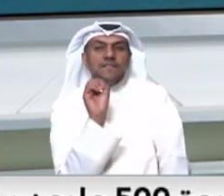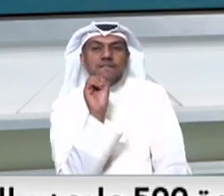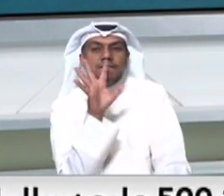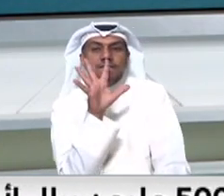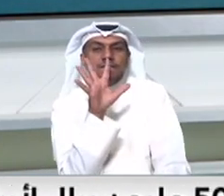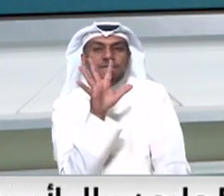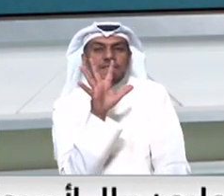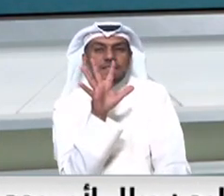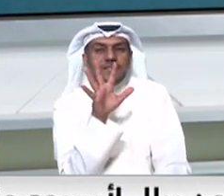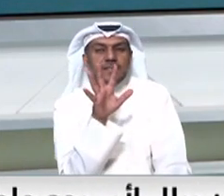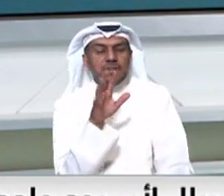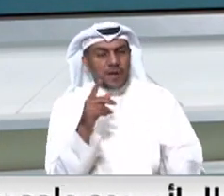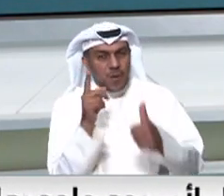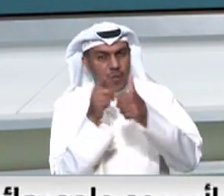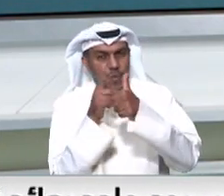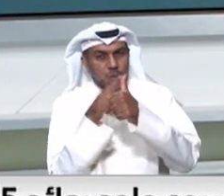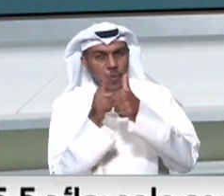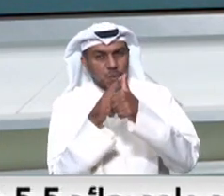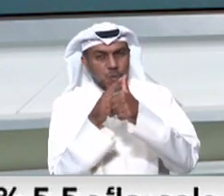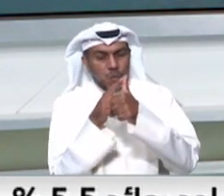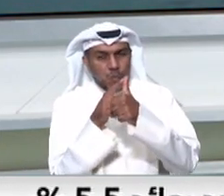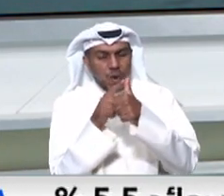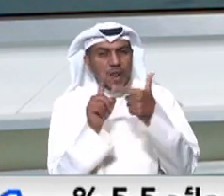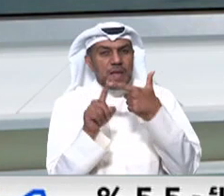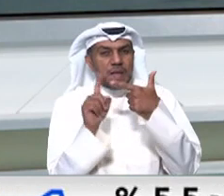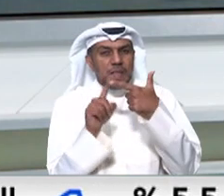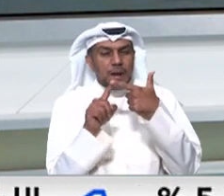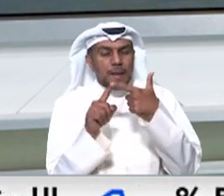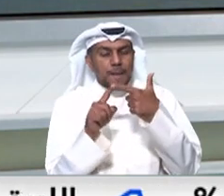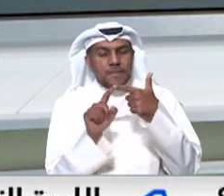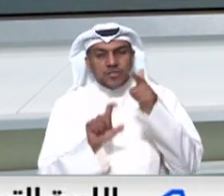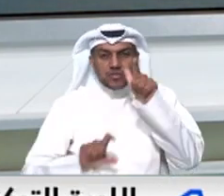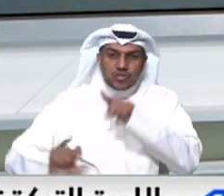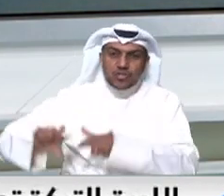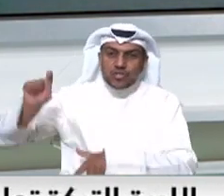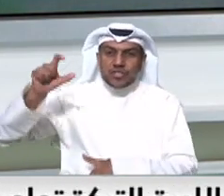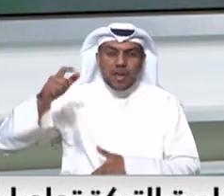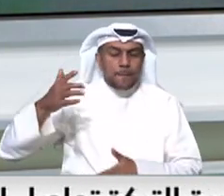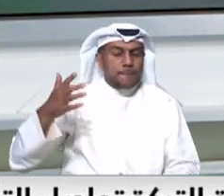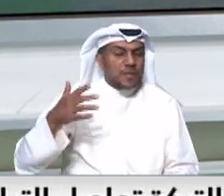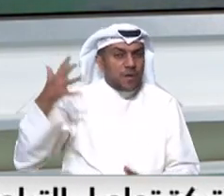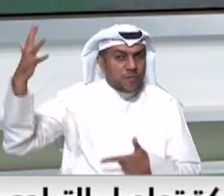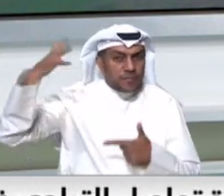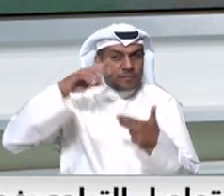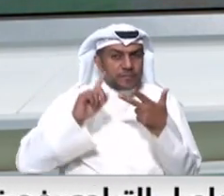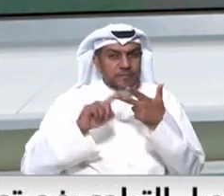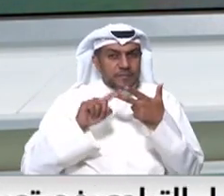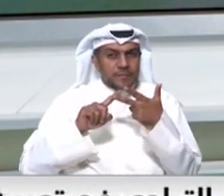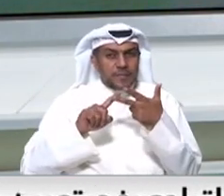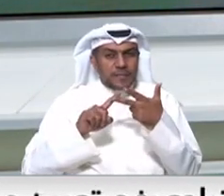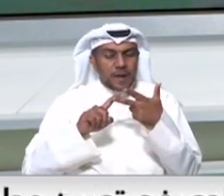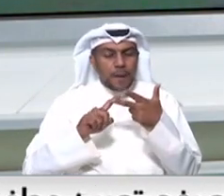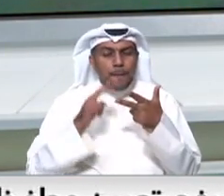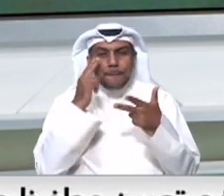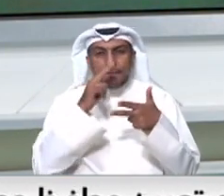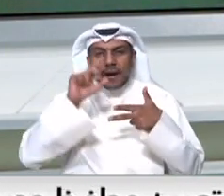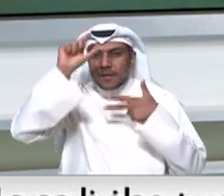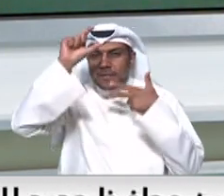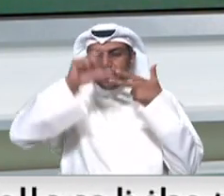الكويت موعد أذان الفير الساعة 3:13 دقيقة، شروق الشمس الساعة 4:48، وموعد أذان المغرب